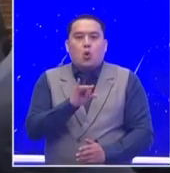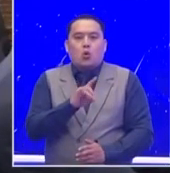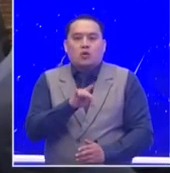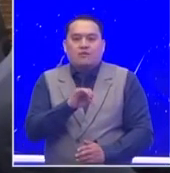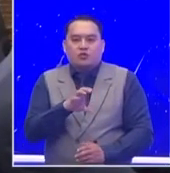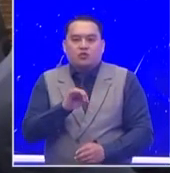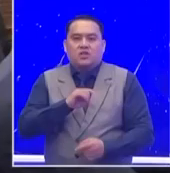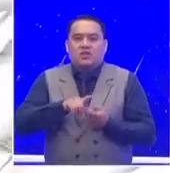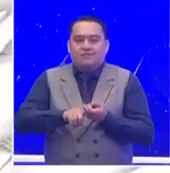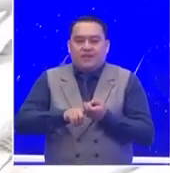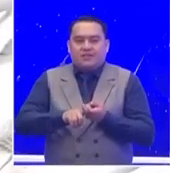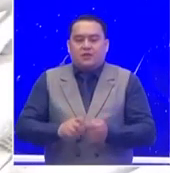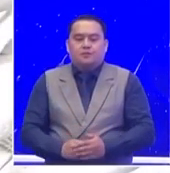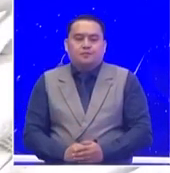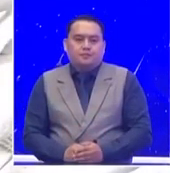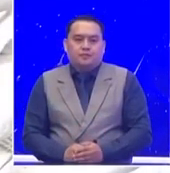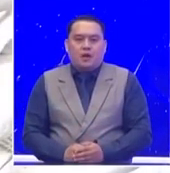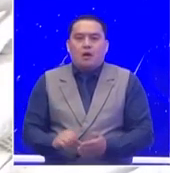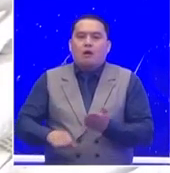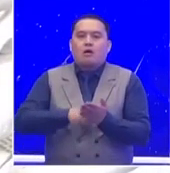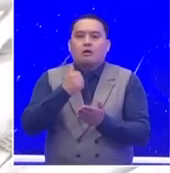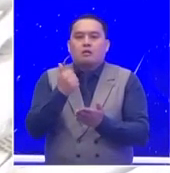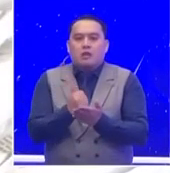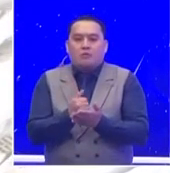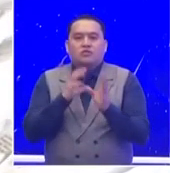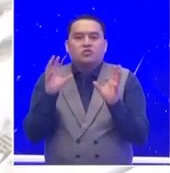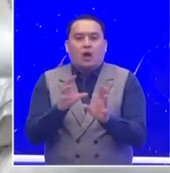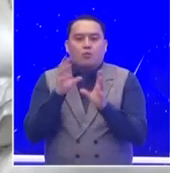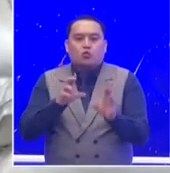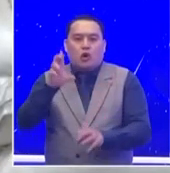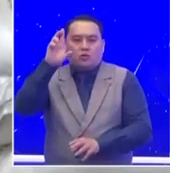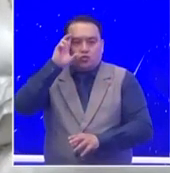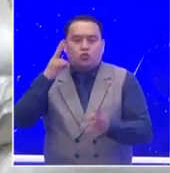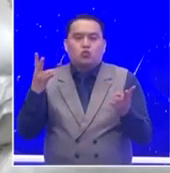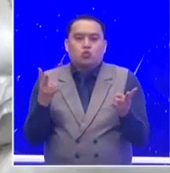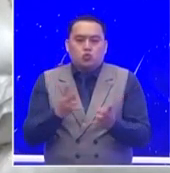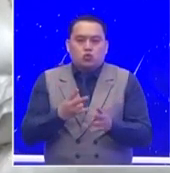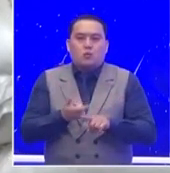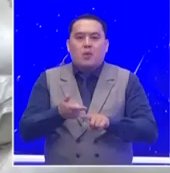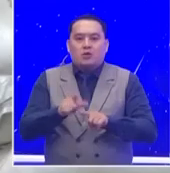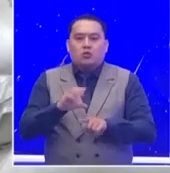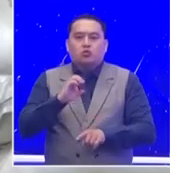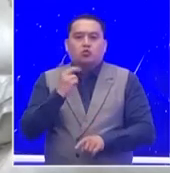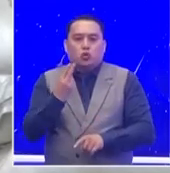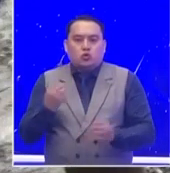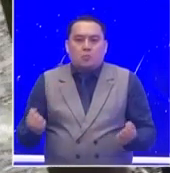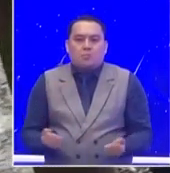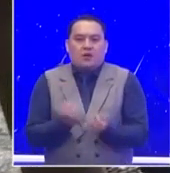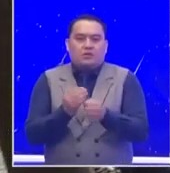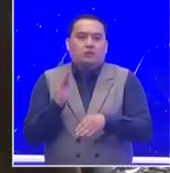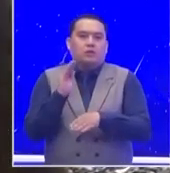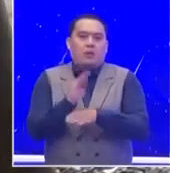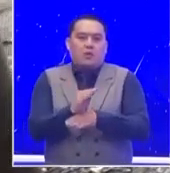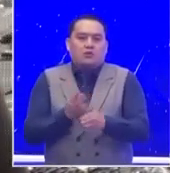инфекции. Сейчас главное, чтобы люди почувствовали заботу государства, отметил аким. А потому, кроме социальной поддержки